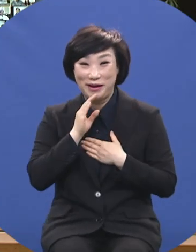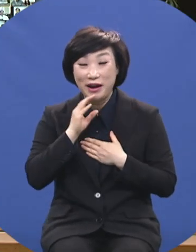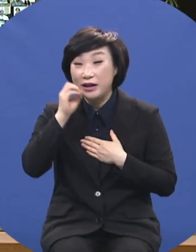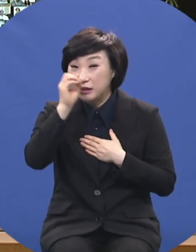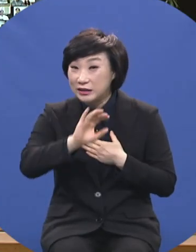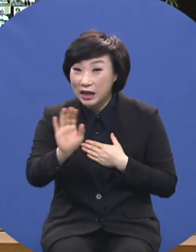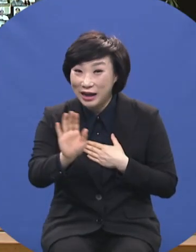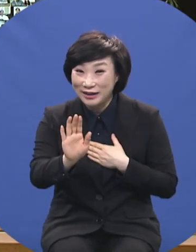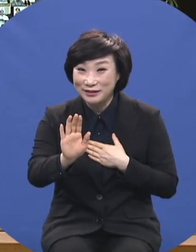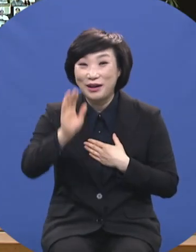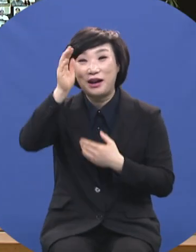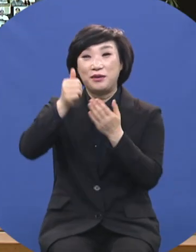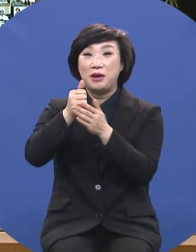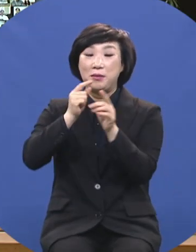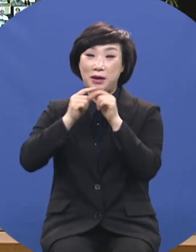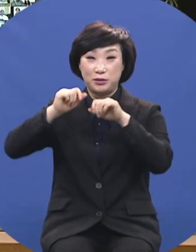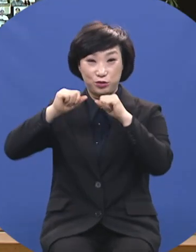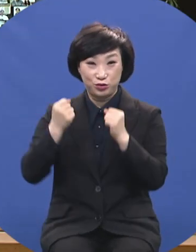아니라 말씀의 복종.